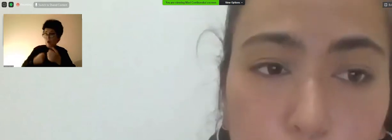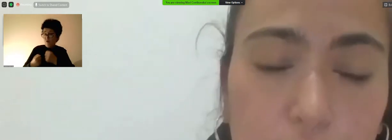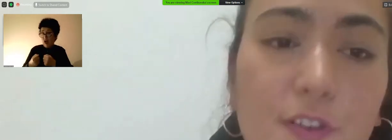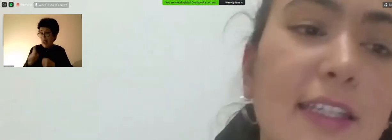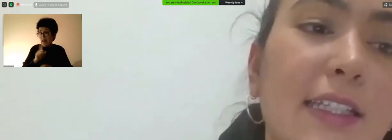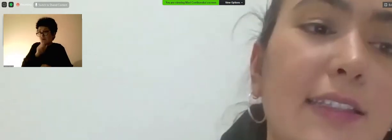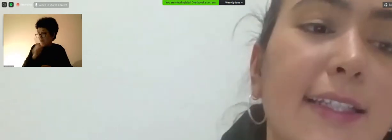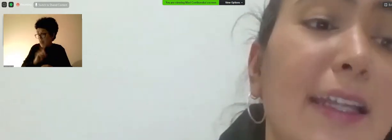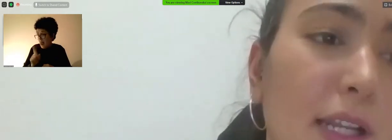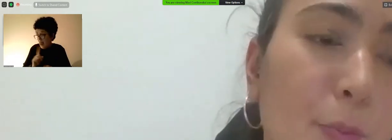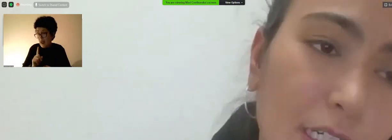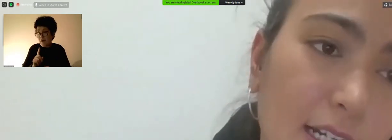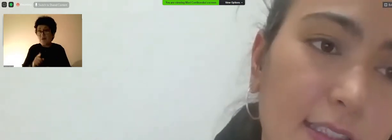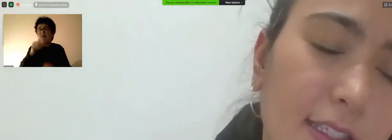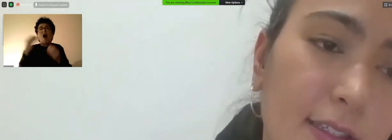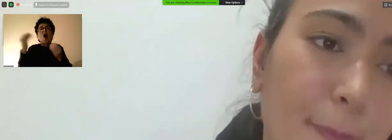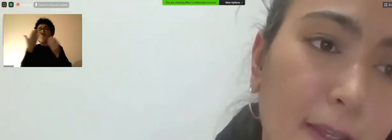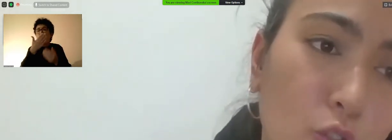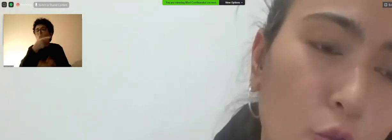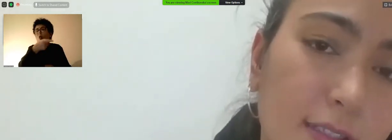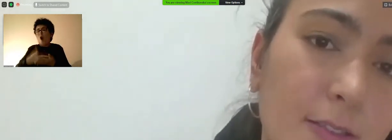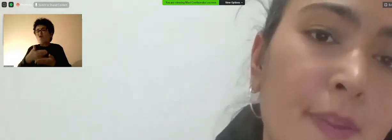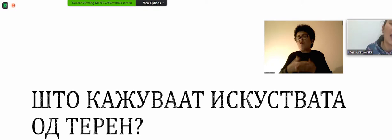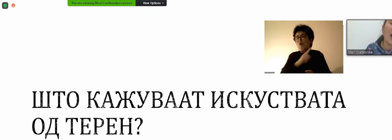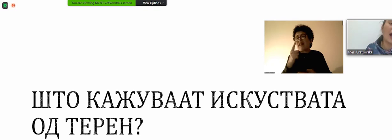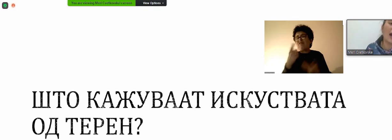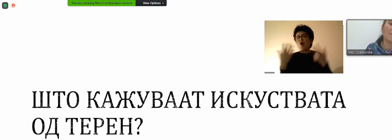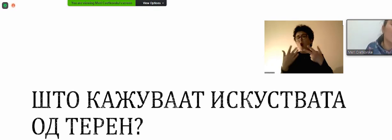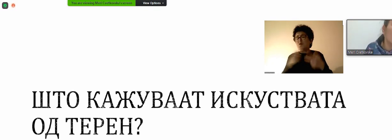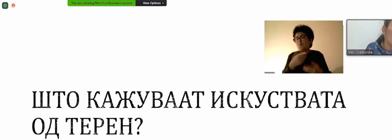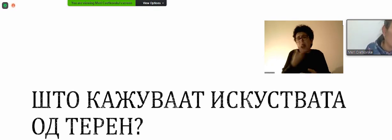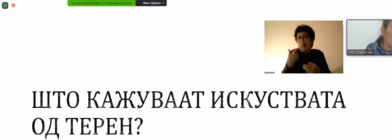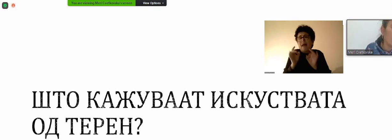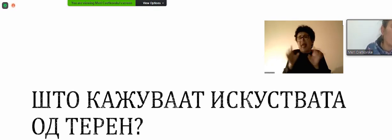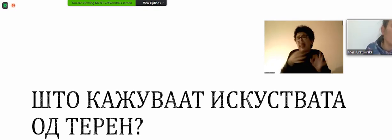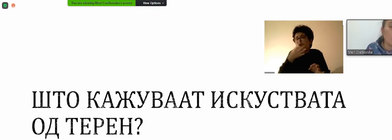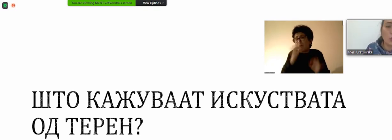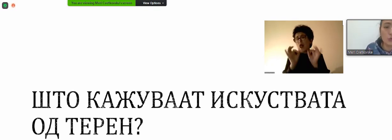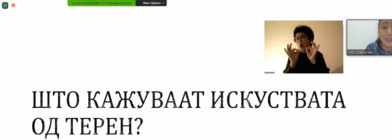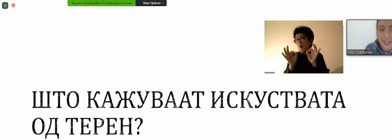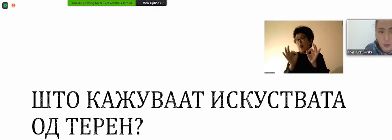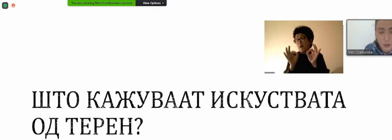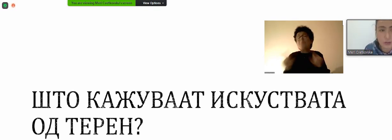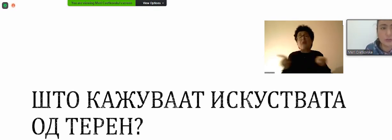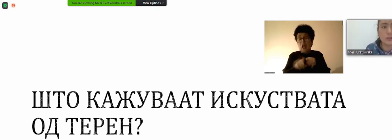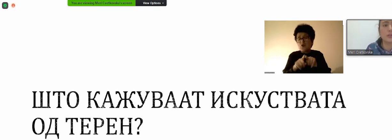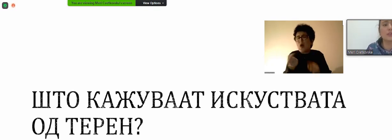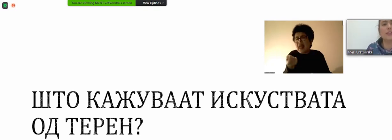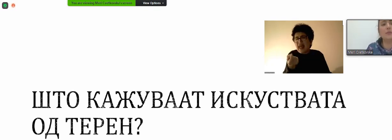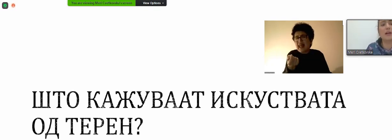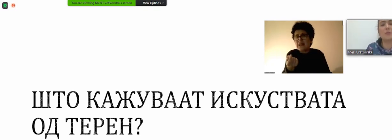целото образование тија немале прилика да ги добиат. Исто така, многу редко